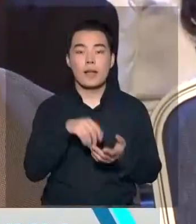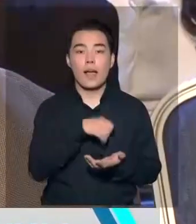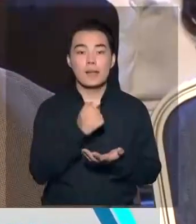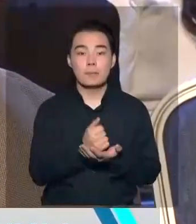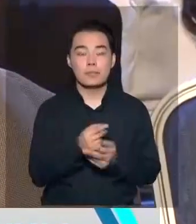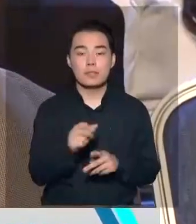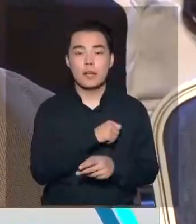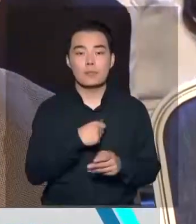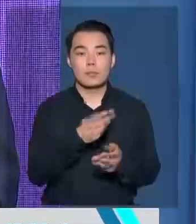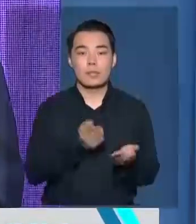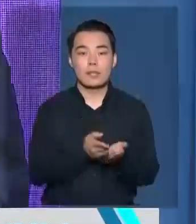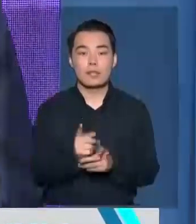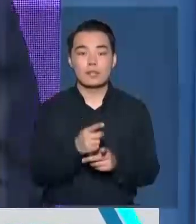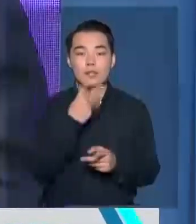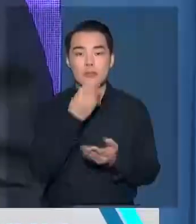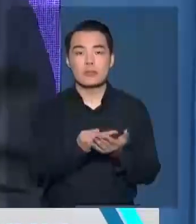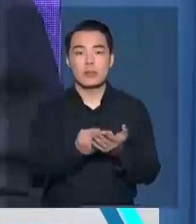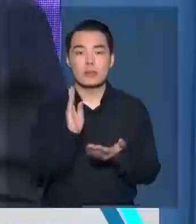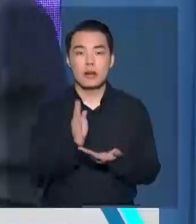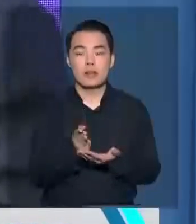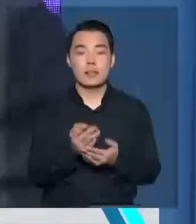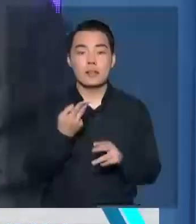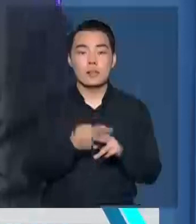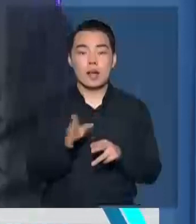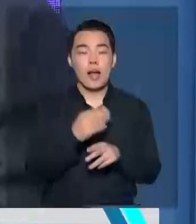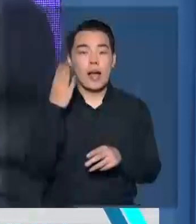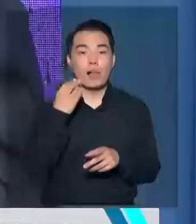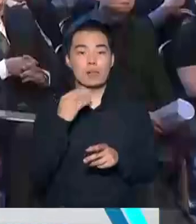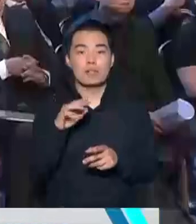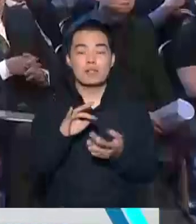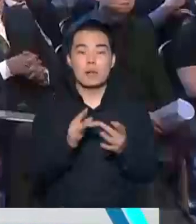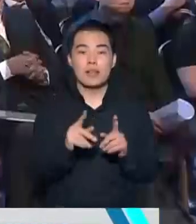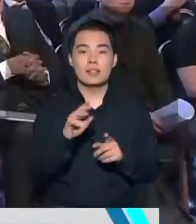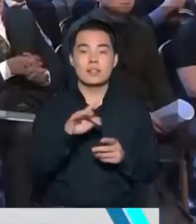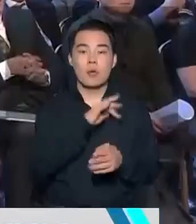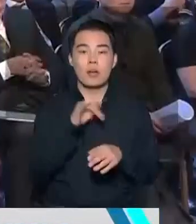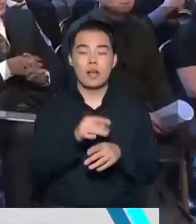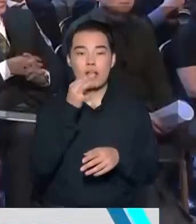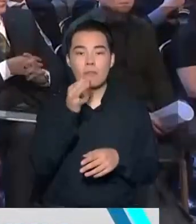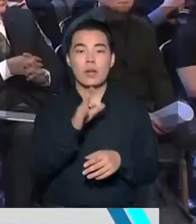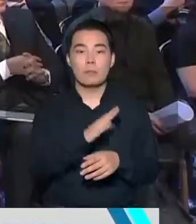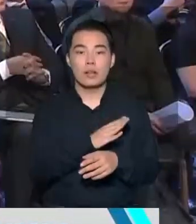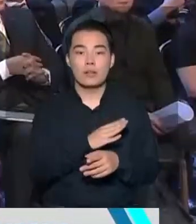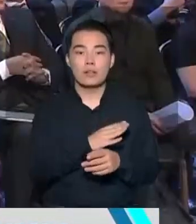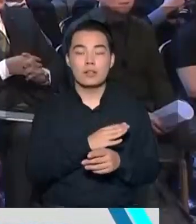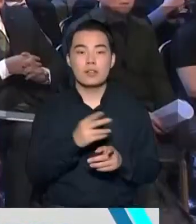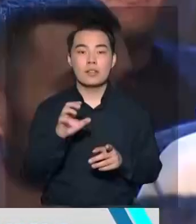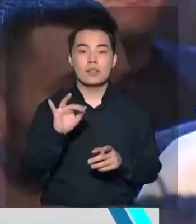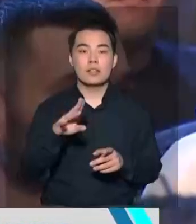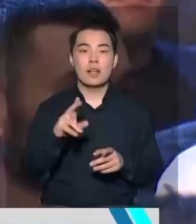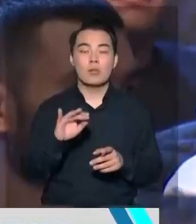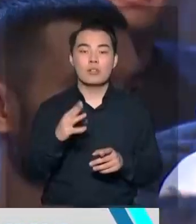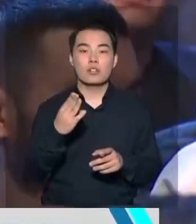Ерболат Досаевта тақырыптан тыс адам емес, сондықтан да Алматыны Smart City жасаймын дейді. Керек десеңіз, Сингапур,